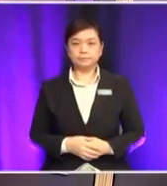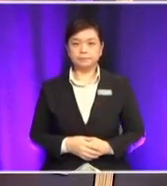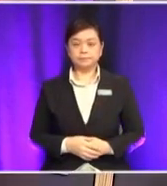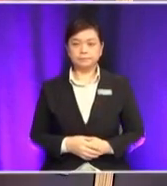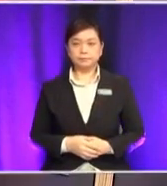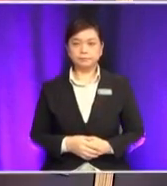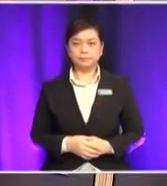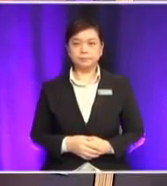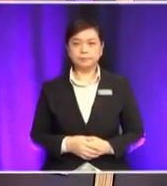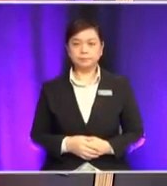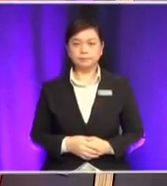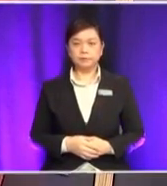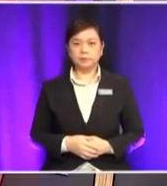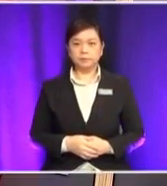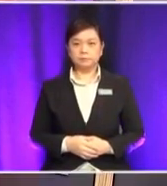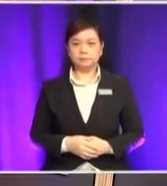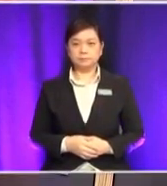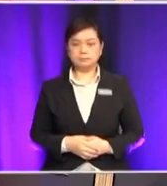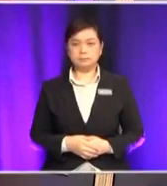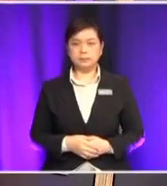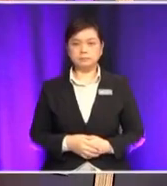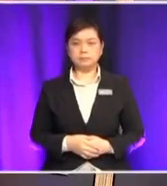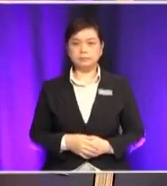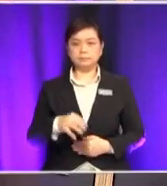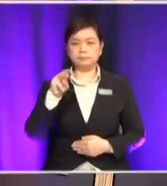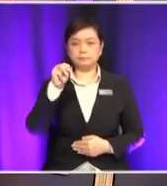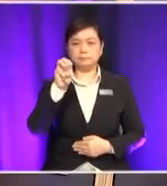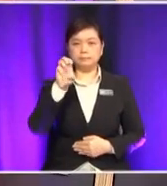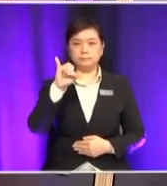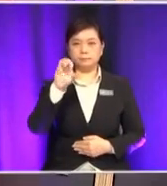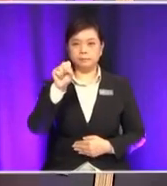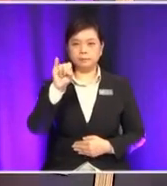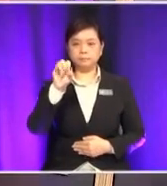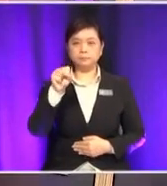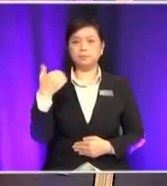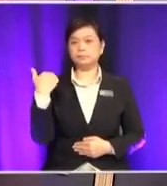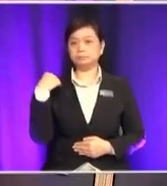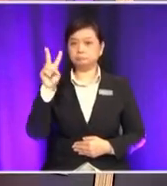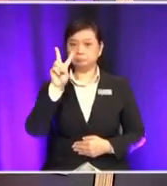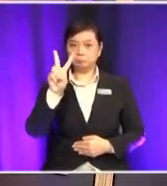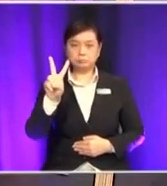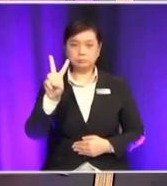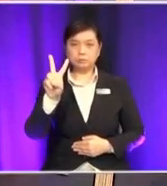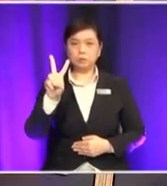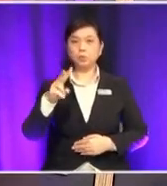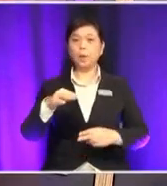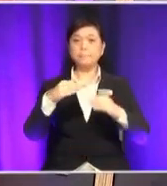mulaikan dengan meiosis ya meiosis dibagi kepada dua peringkat mitosis hanya satu